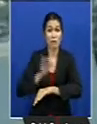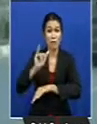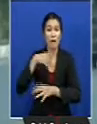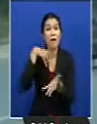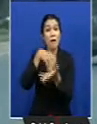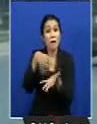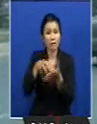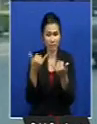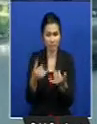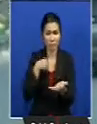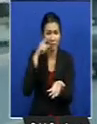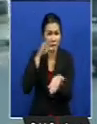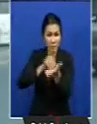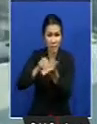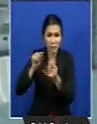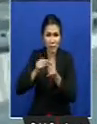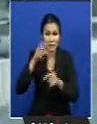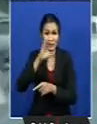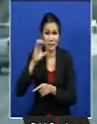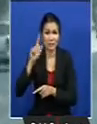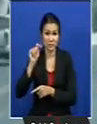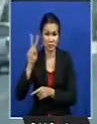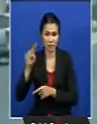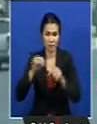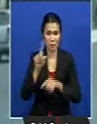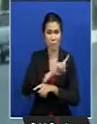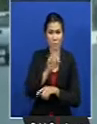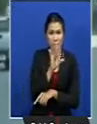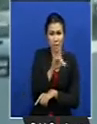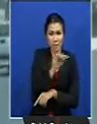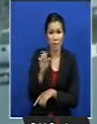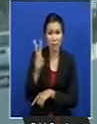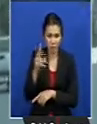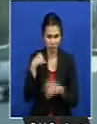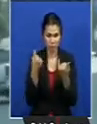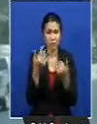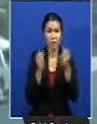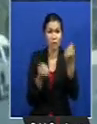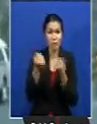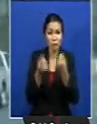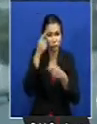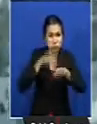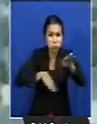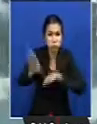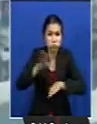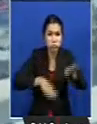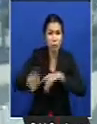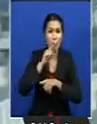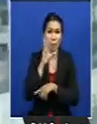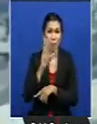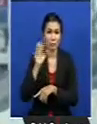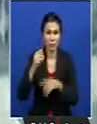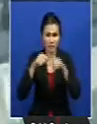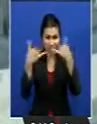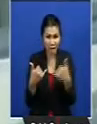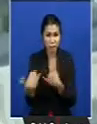จากการเก็บข้อมูลด้วย CCTV วันที่8ถึงวันที่16เมษายนมีรถยนต์เดินทางผ่านออกไปกว่า 600,000 คันครับและกลับเข้ามาแล้ว